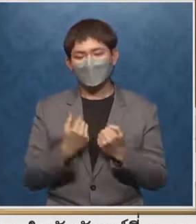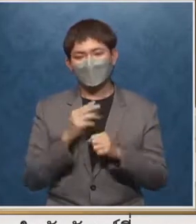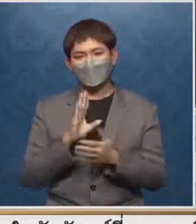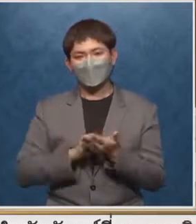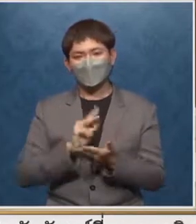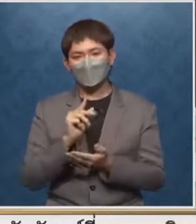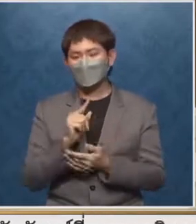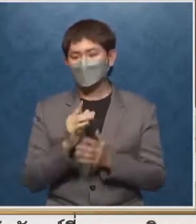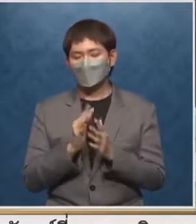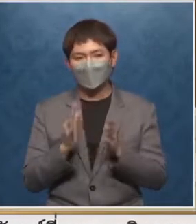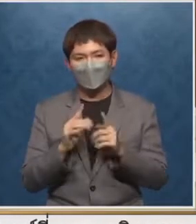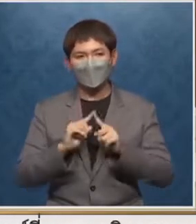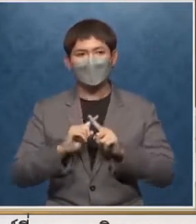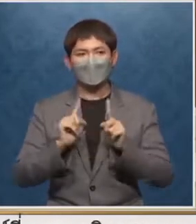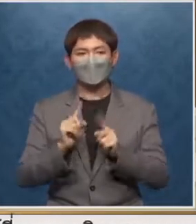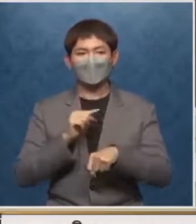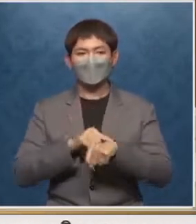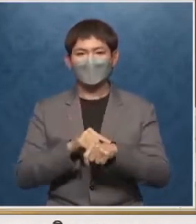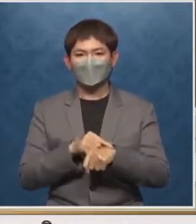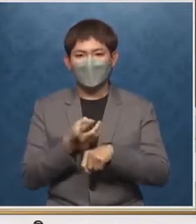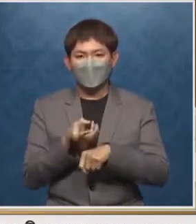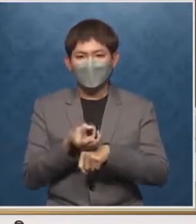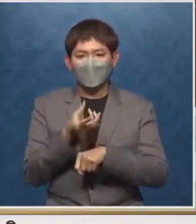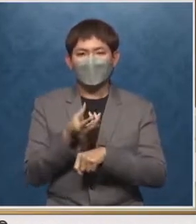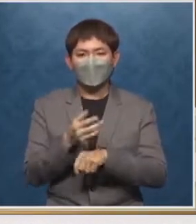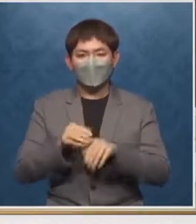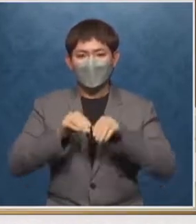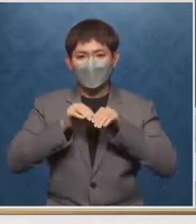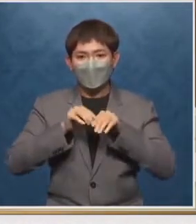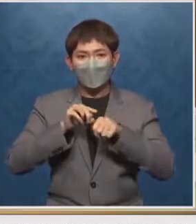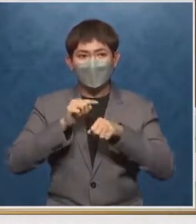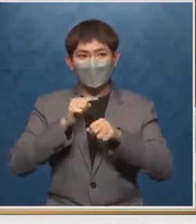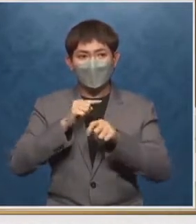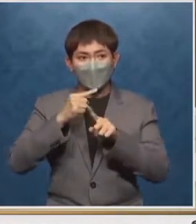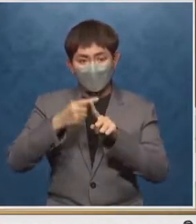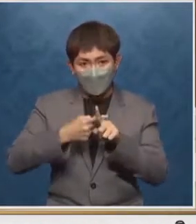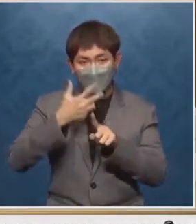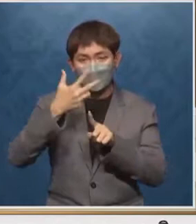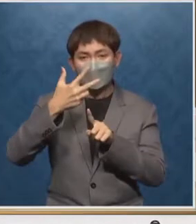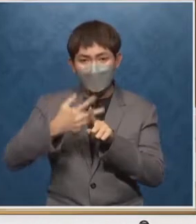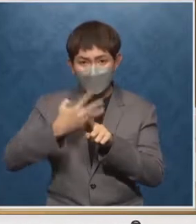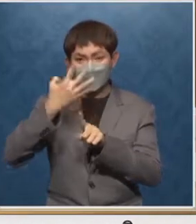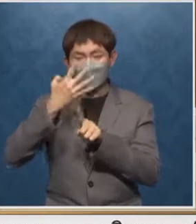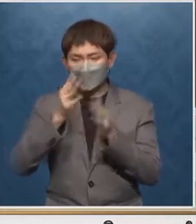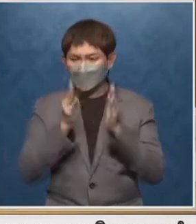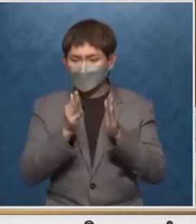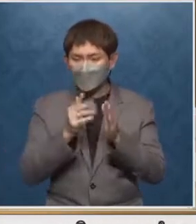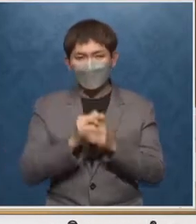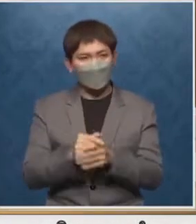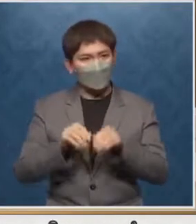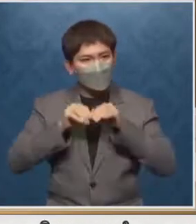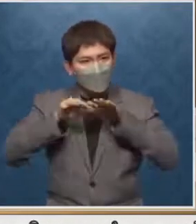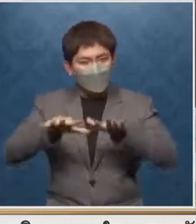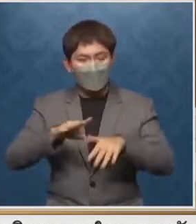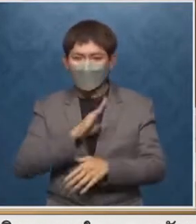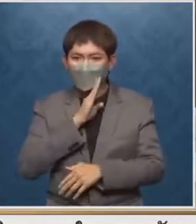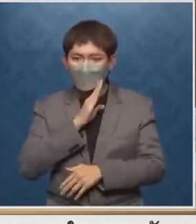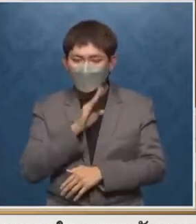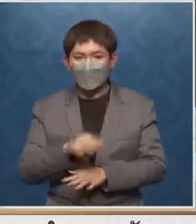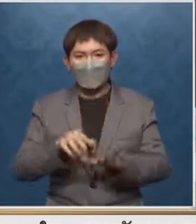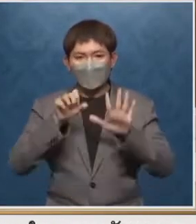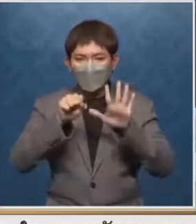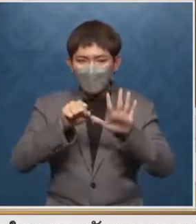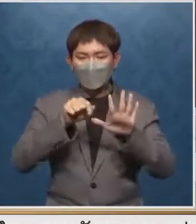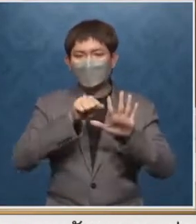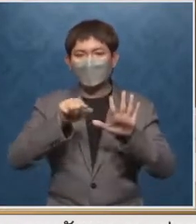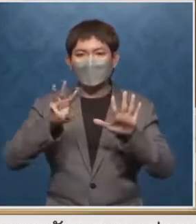ะครับช่วงเวลาสั้นๆเนี่ยก็ 3-4 เดือนเนี่ยก็ 5-6 แสนนะครับแล้วอันนั้นคือสำหรับการผู้ผลิต